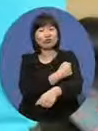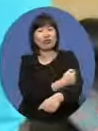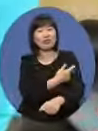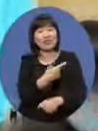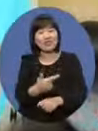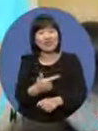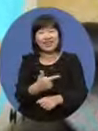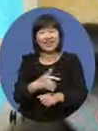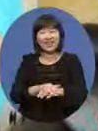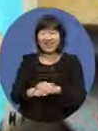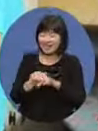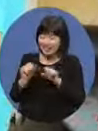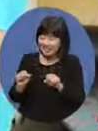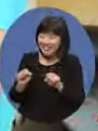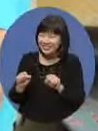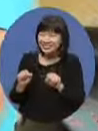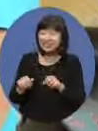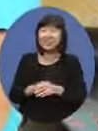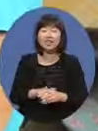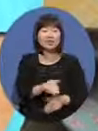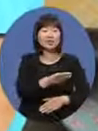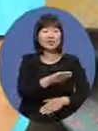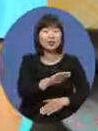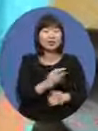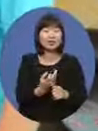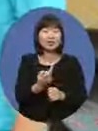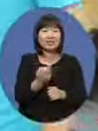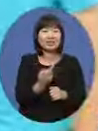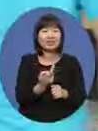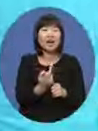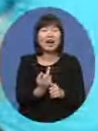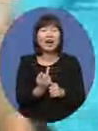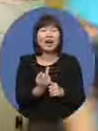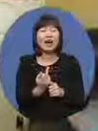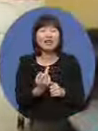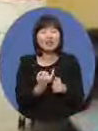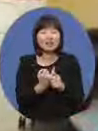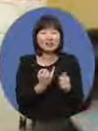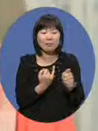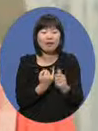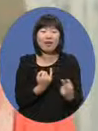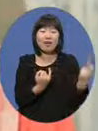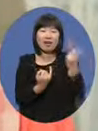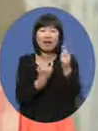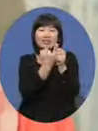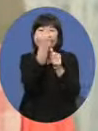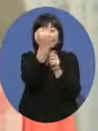왔어요? 안녕하셨어요? 네. 저기 형님 좀 가서 도와줘야지. 네.